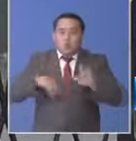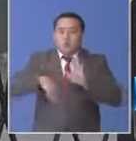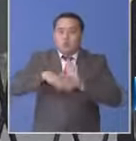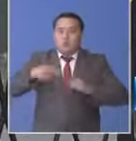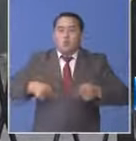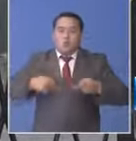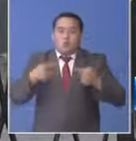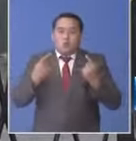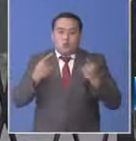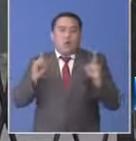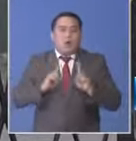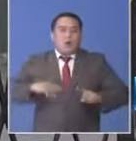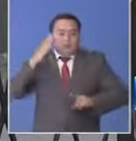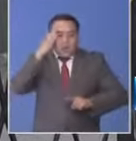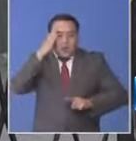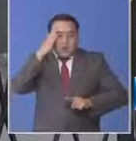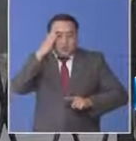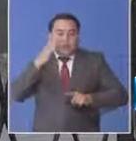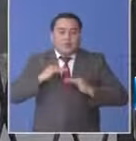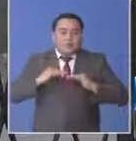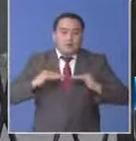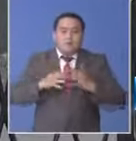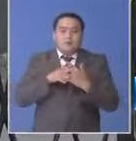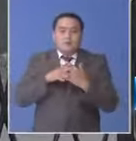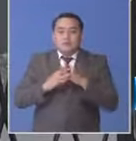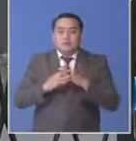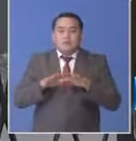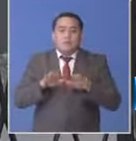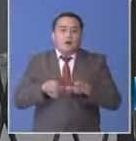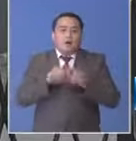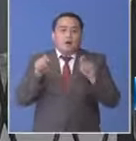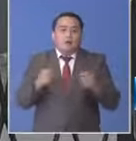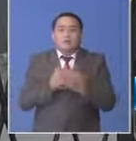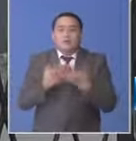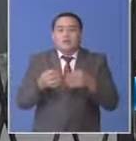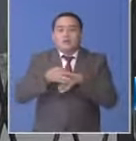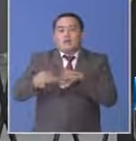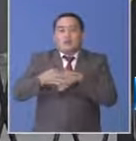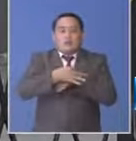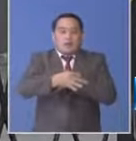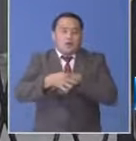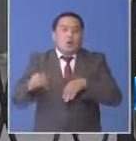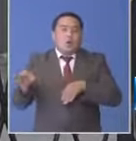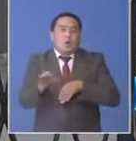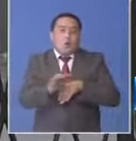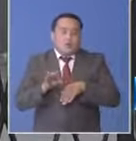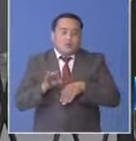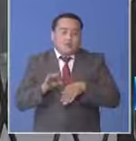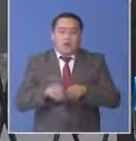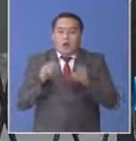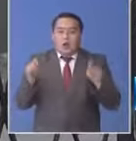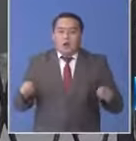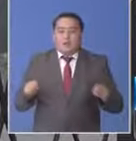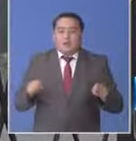Чтобы развить в себе уникальные способности, могли и ребята с сельской местности, мы открыли несколько филиалов по области. Так недавно распахнули